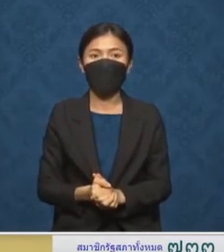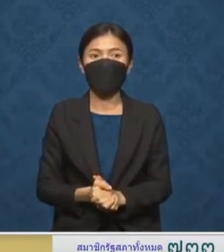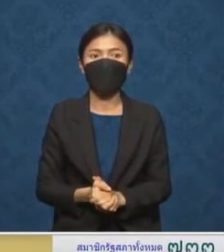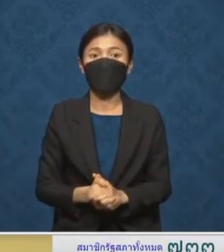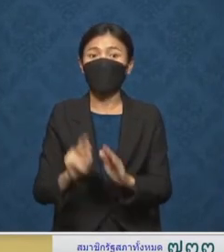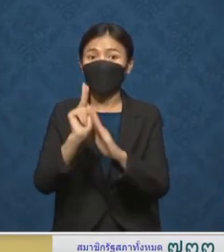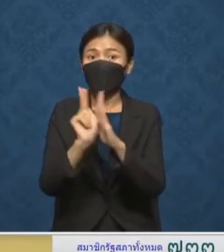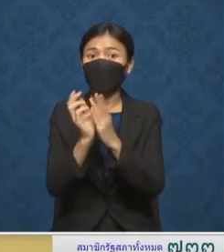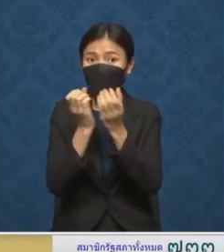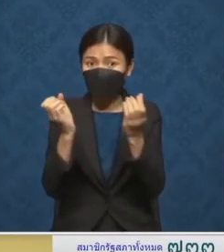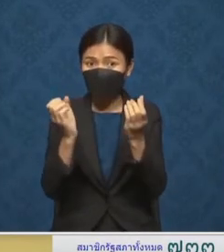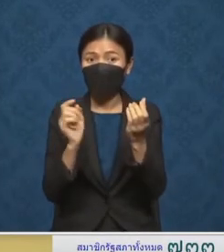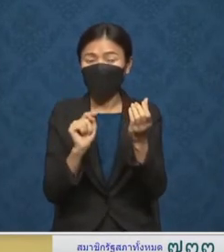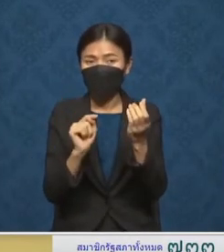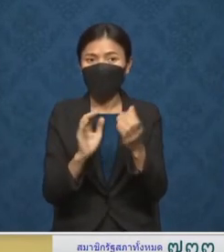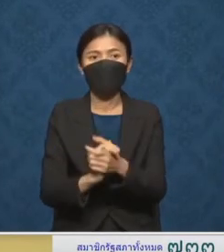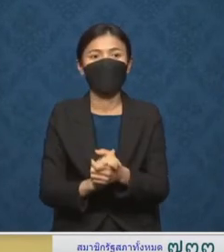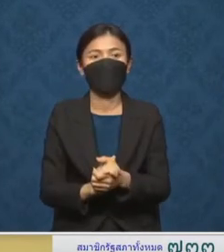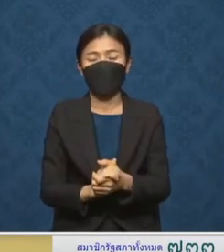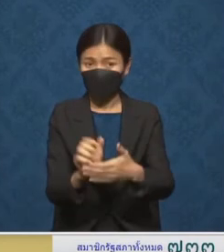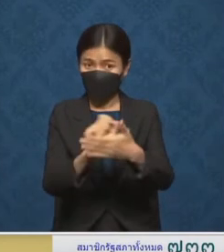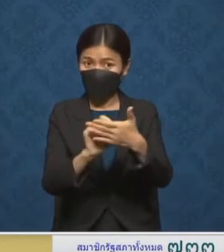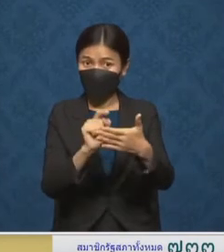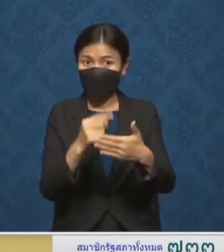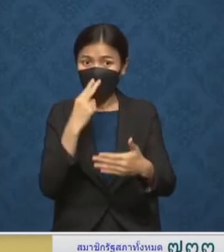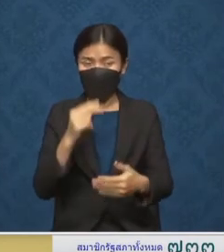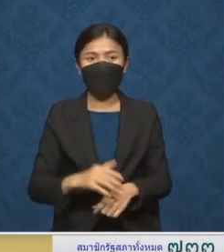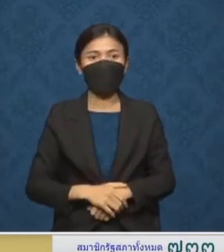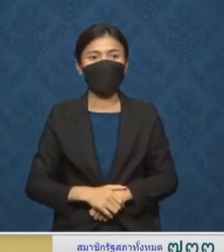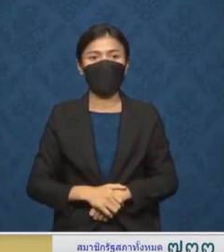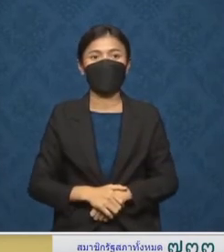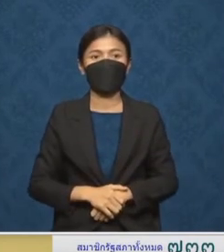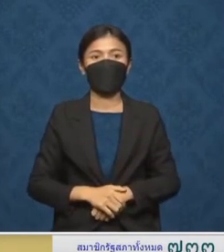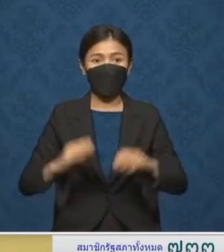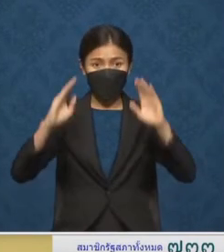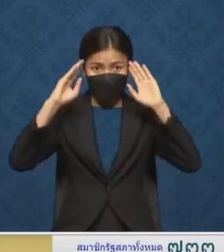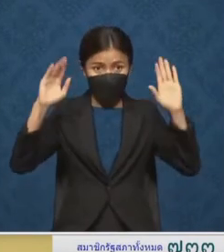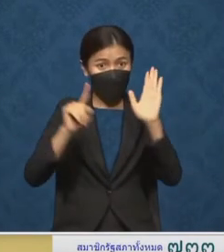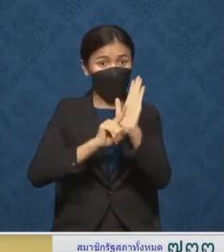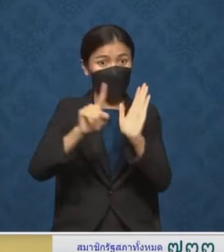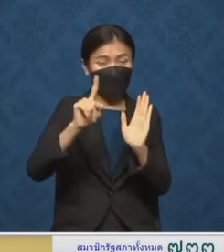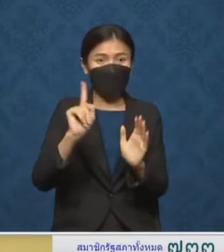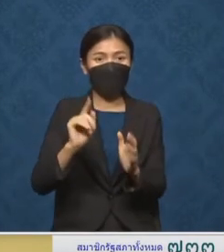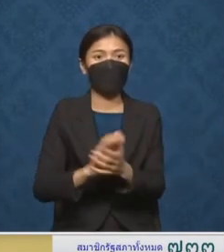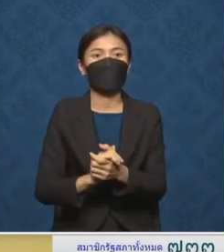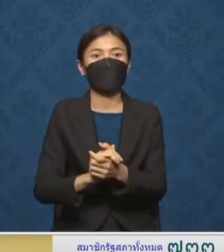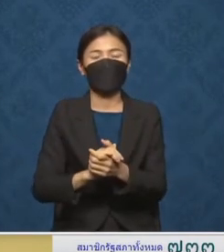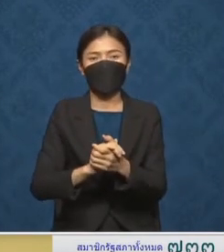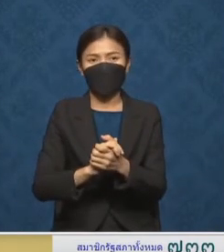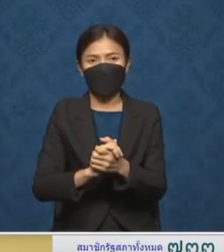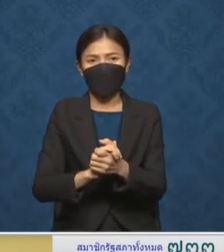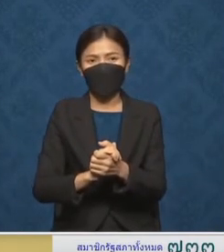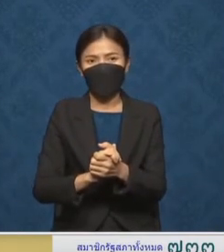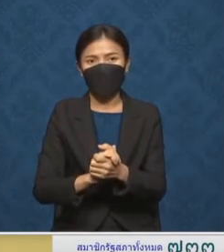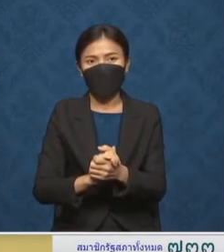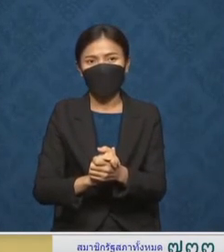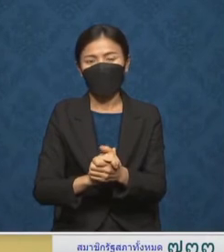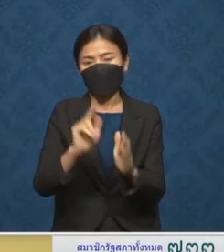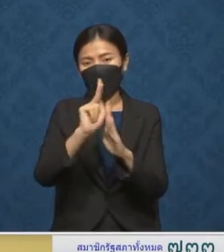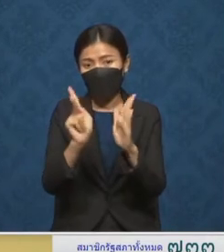รัฐธรรมนูญประสบการณ์ที่ดีที่สุดครั้งหนึ่งของสังคมไทยก็คือการจัดทำรัฐธรรมนูญปี2540